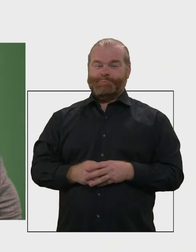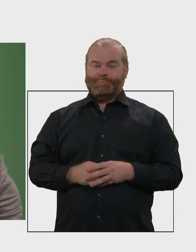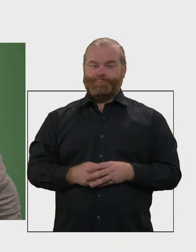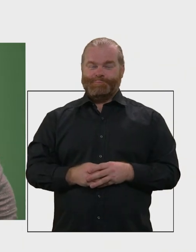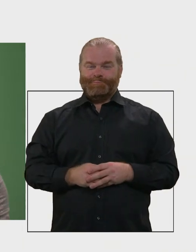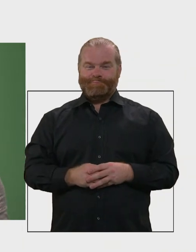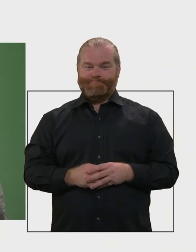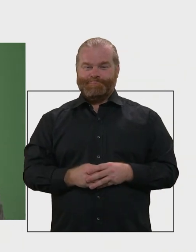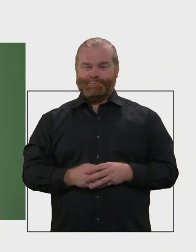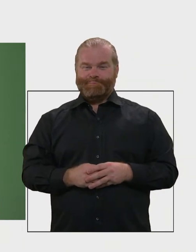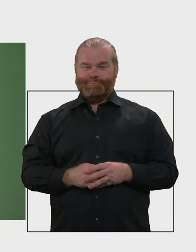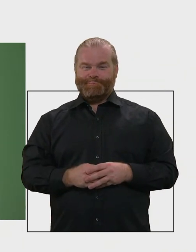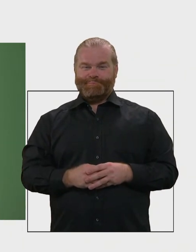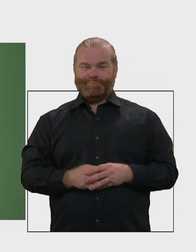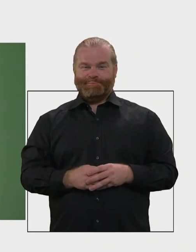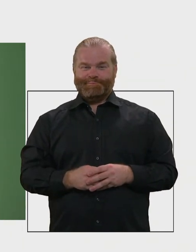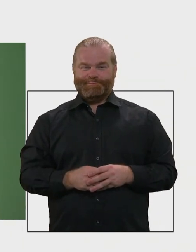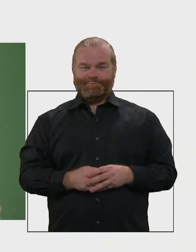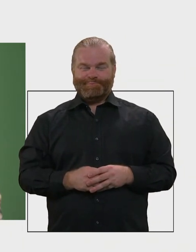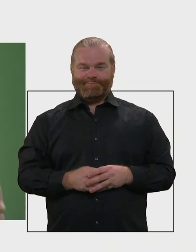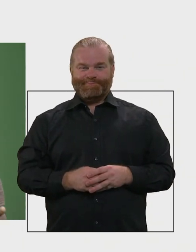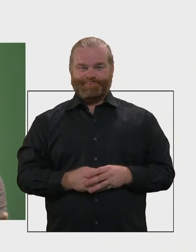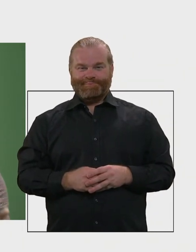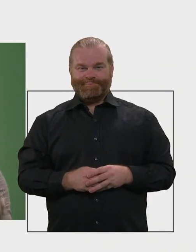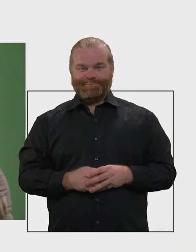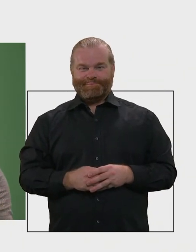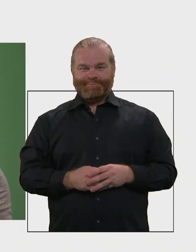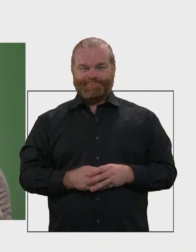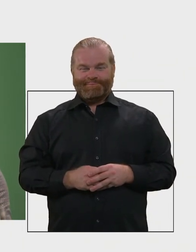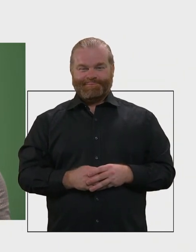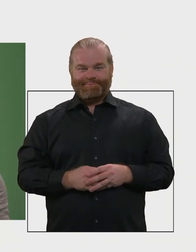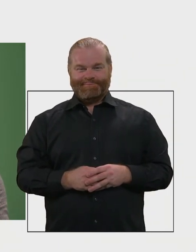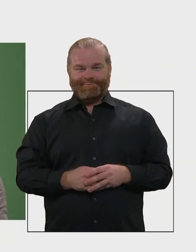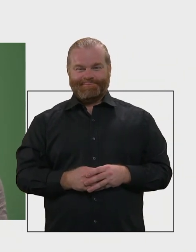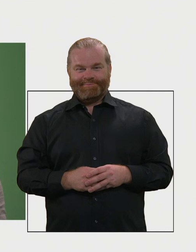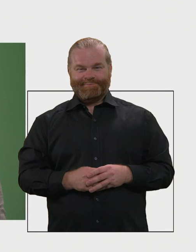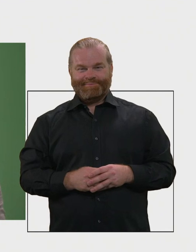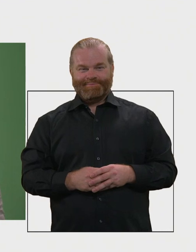voxer.com/Humboldt-Forum. Und es gibt auch noch eine Telefonnummer, die lautet